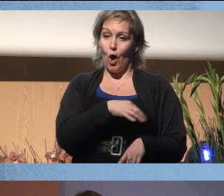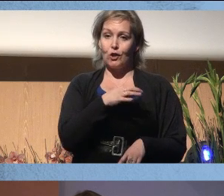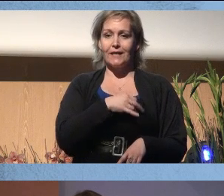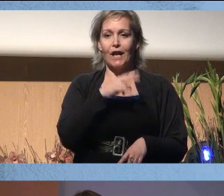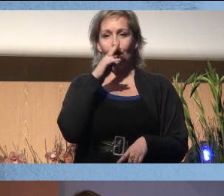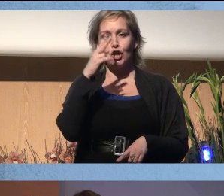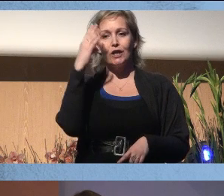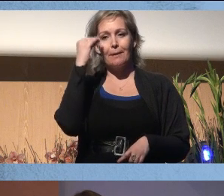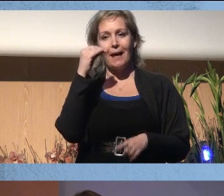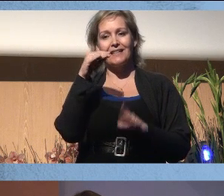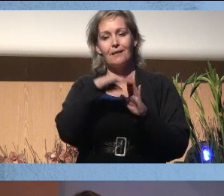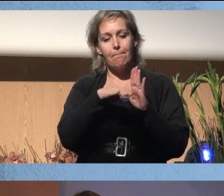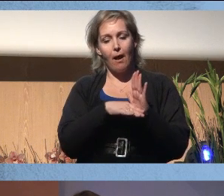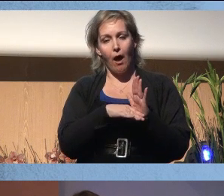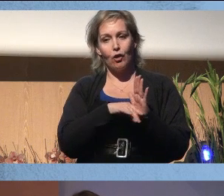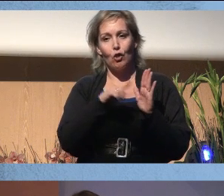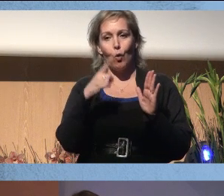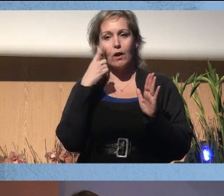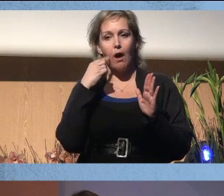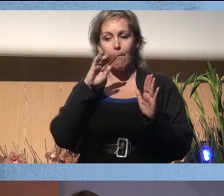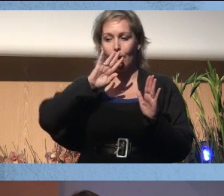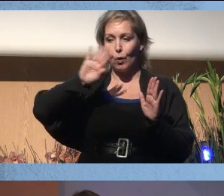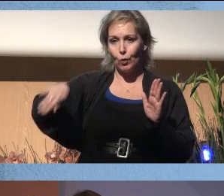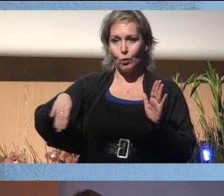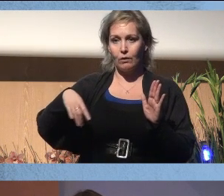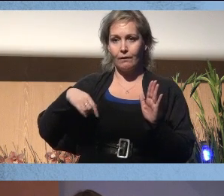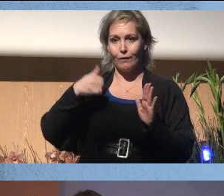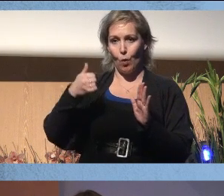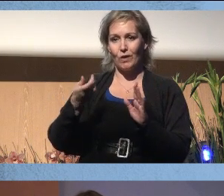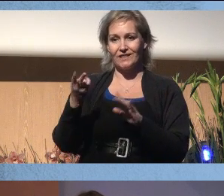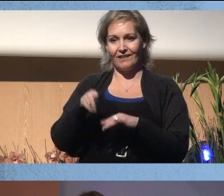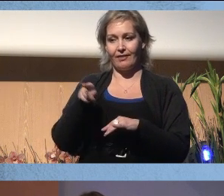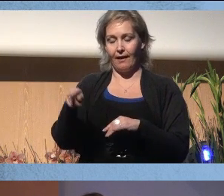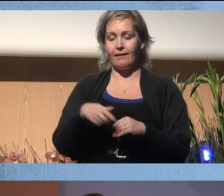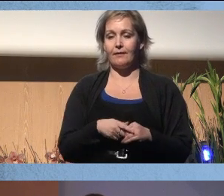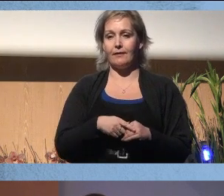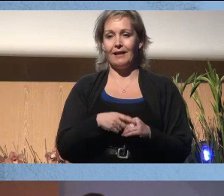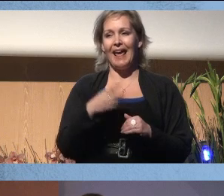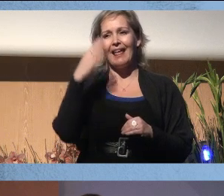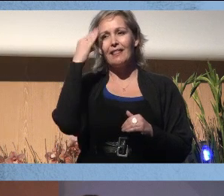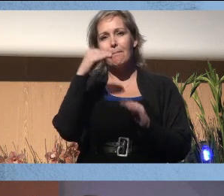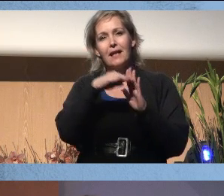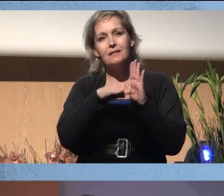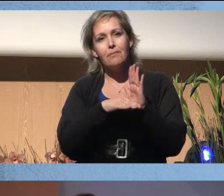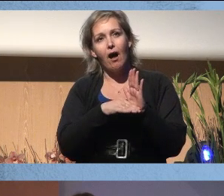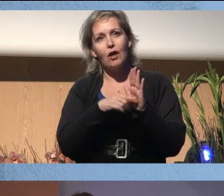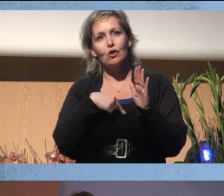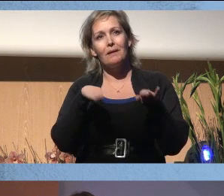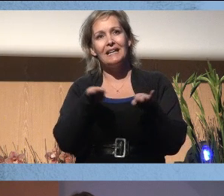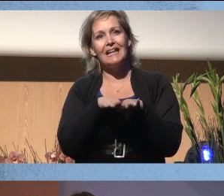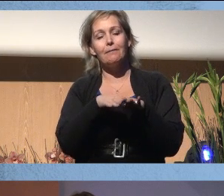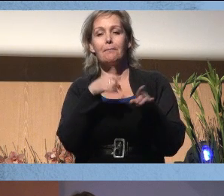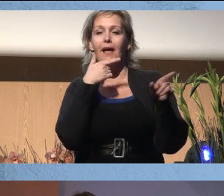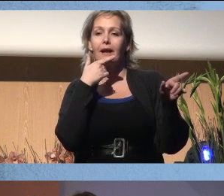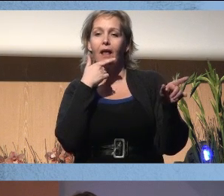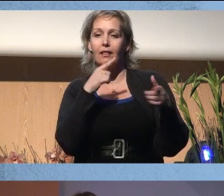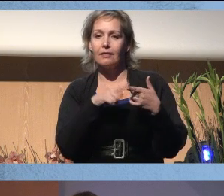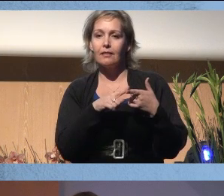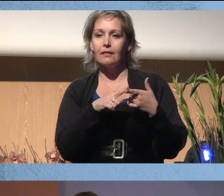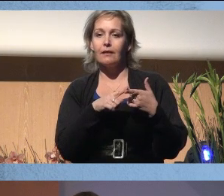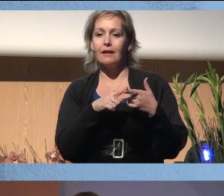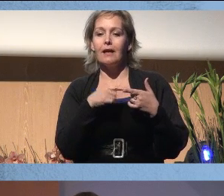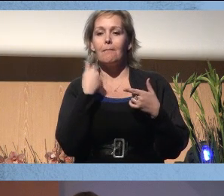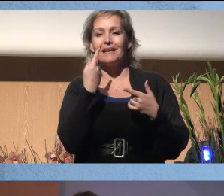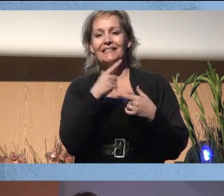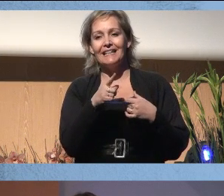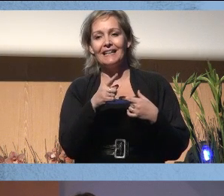ny demensplan når den gamle går ut ved årsskiftet. En demensplan som I likhet med Storbritannia blir